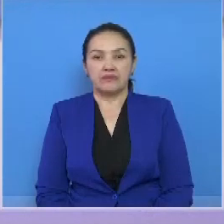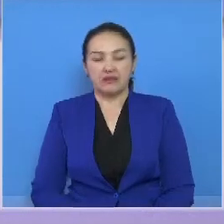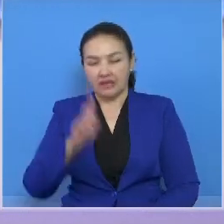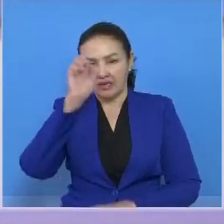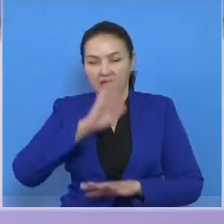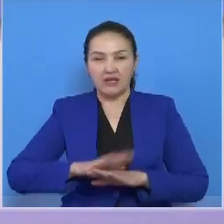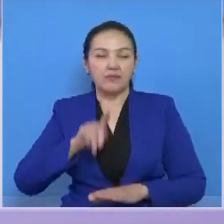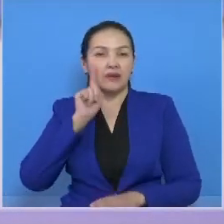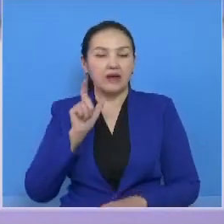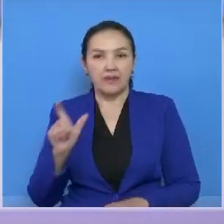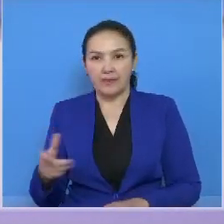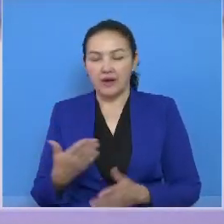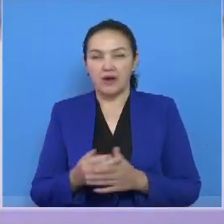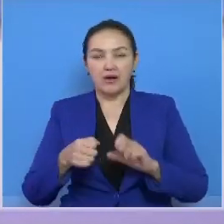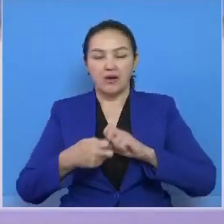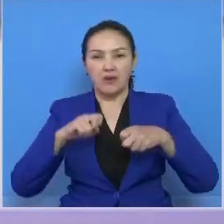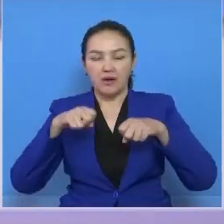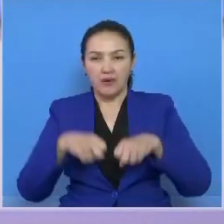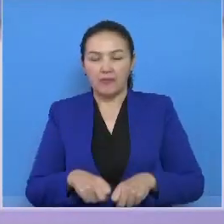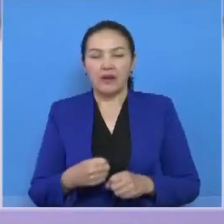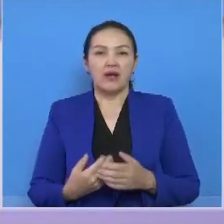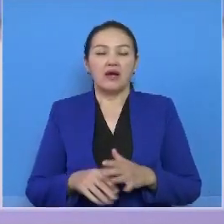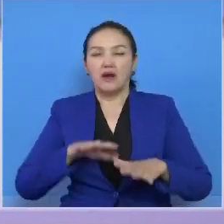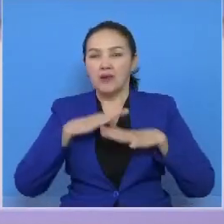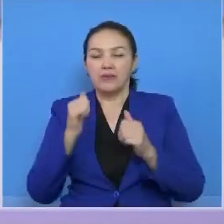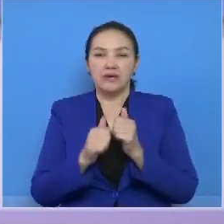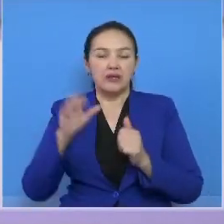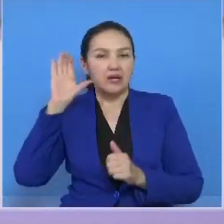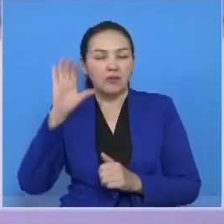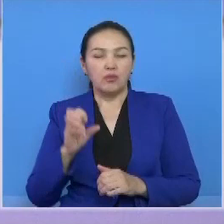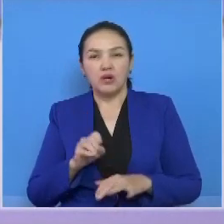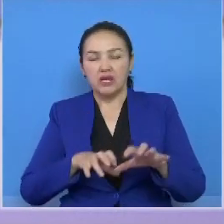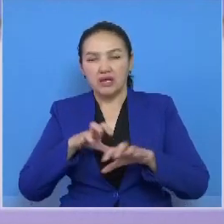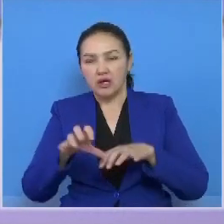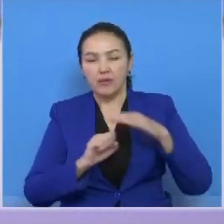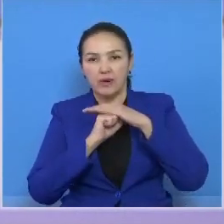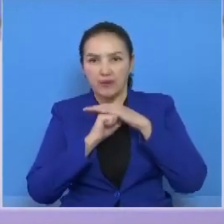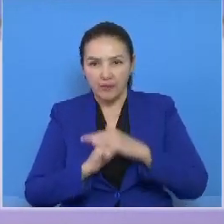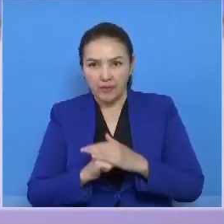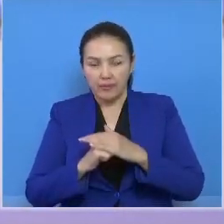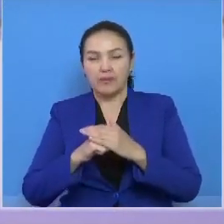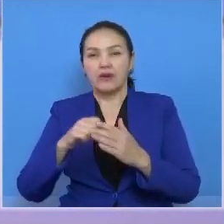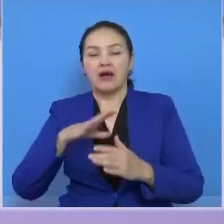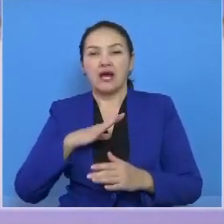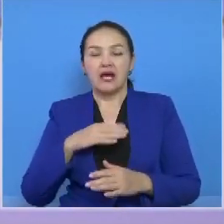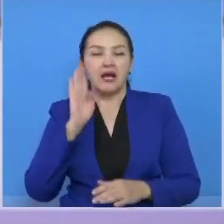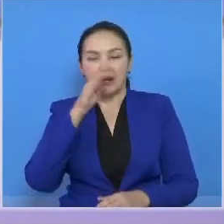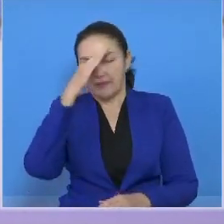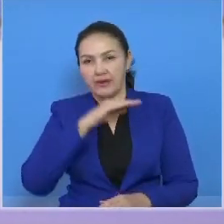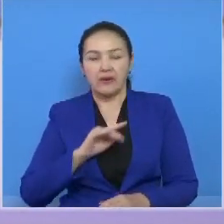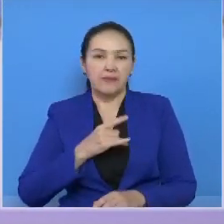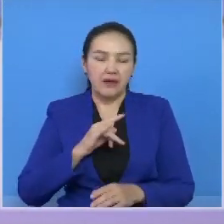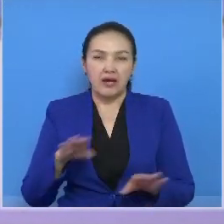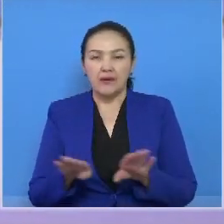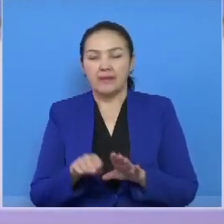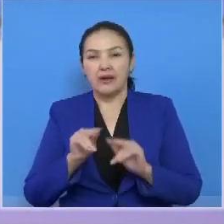Елімізде жасөспірімдер арасындағы құқық бұзушылық арты. Қазір жиі істейтін буллинг, нашақорлық, зорлық-зомбылық ата-ана мен бала.